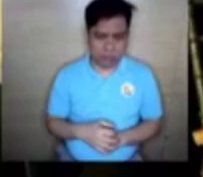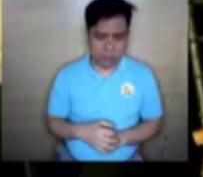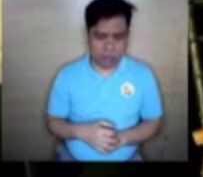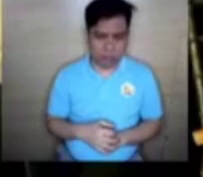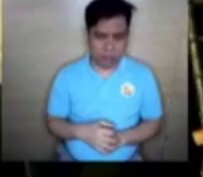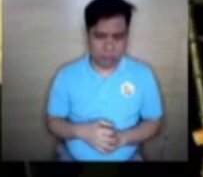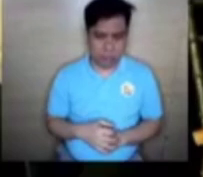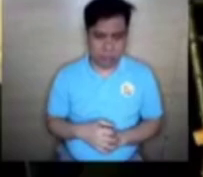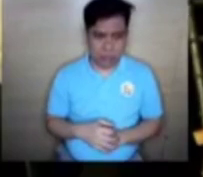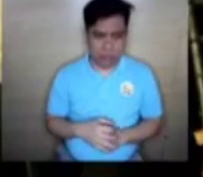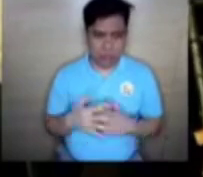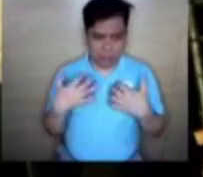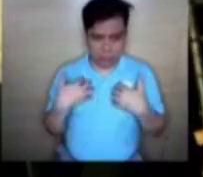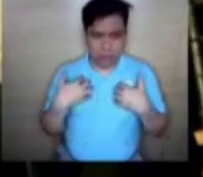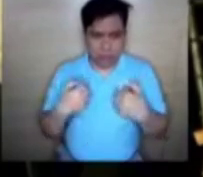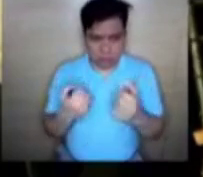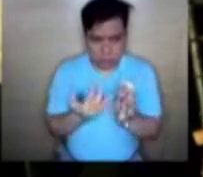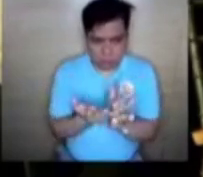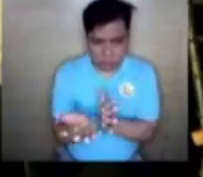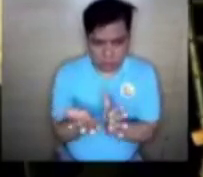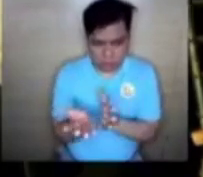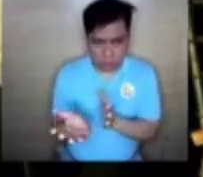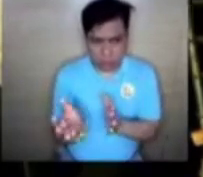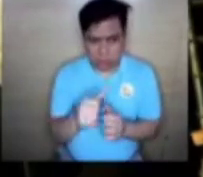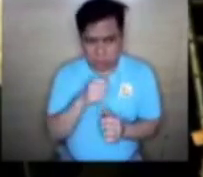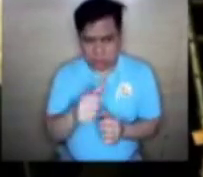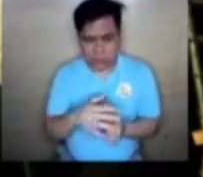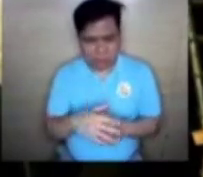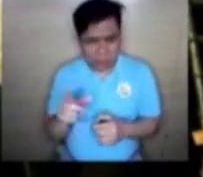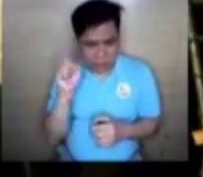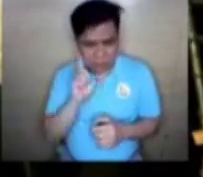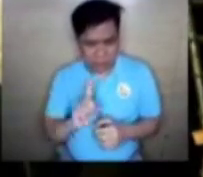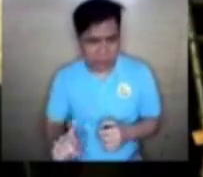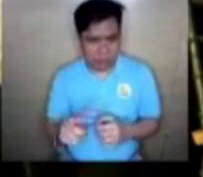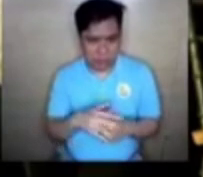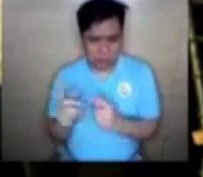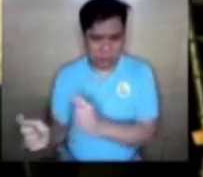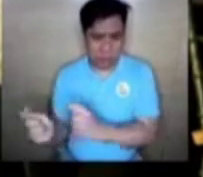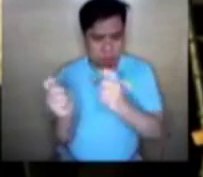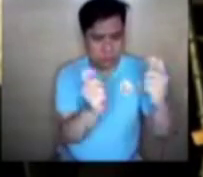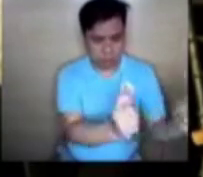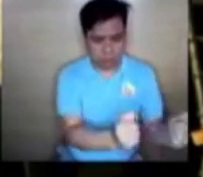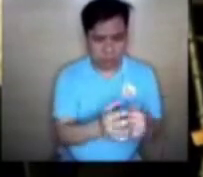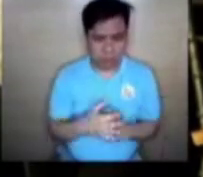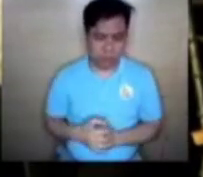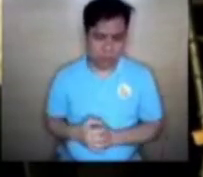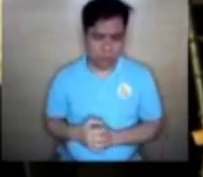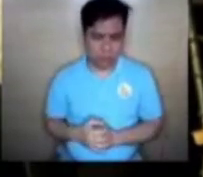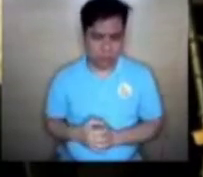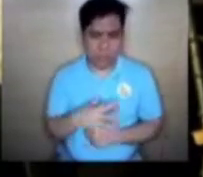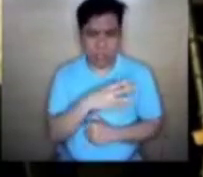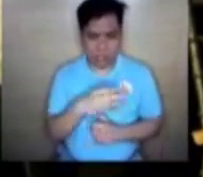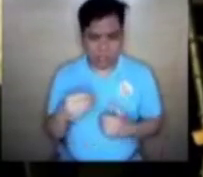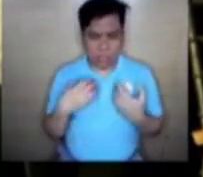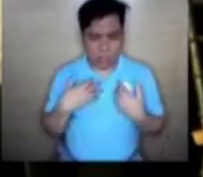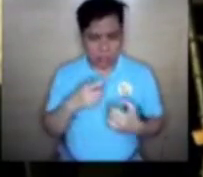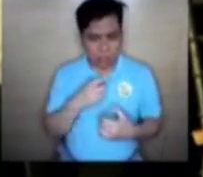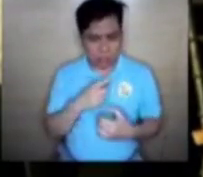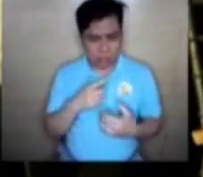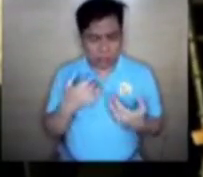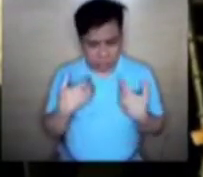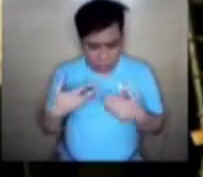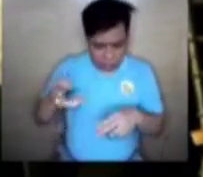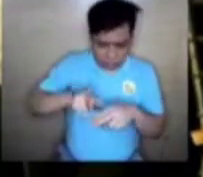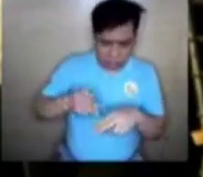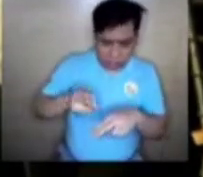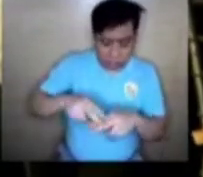Marahas na nga silang pinaalis sa Pasig, hindi man lang maayos yung lilipatan. At naman ako pa yung problema, pati yung